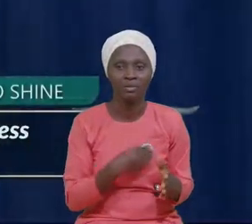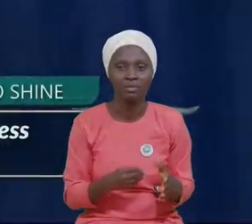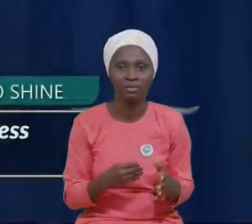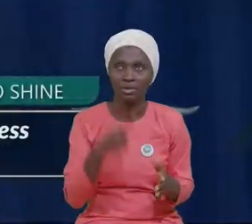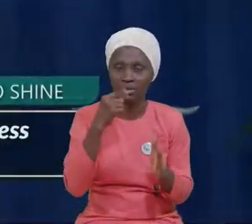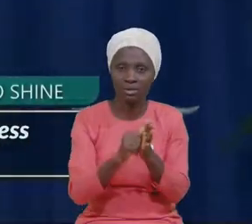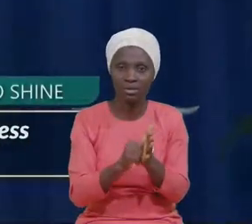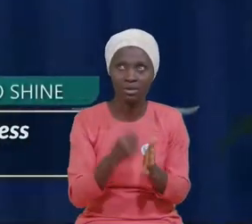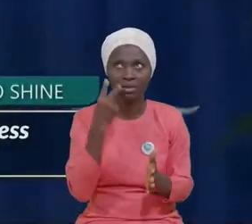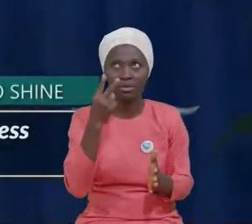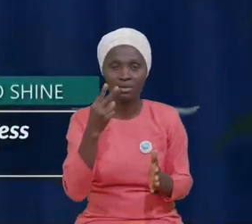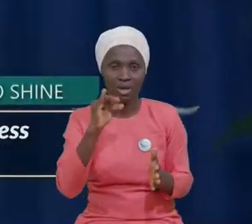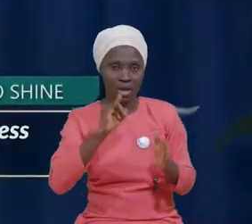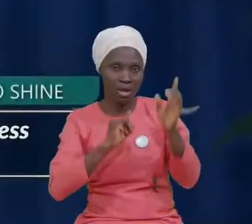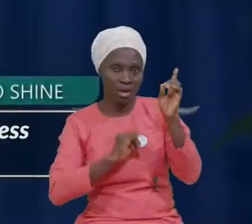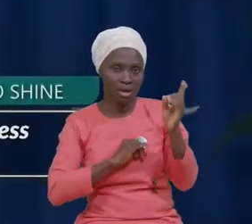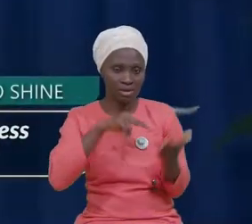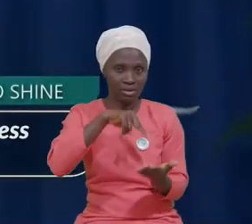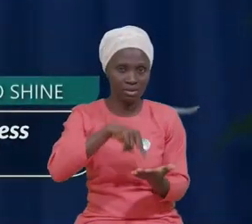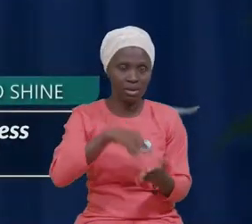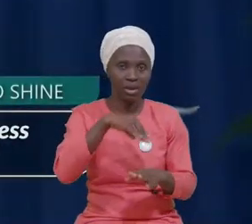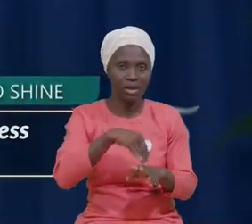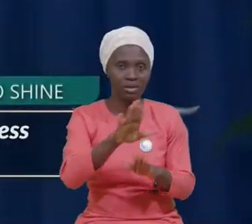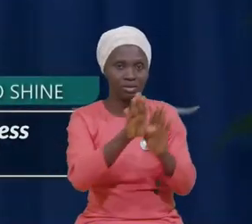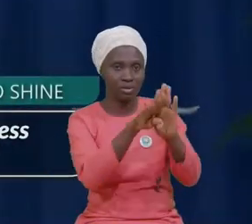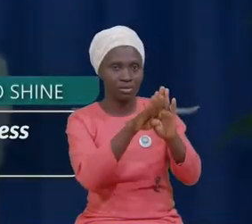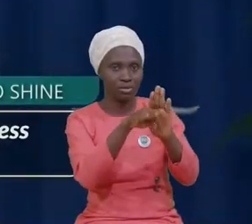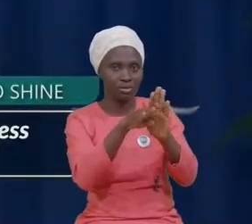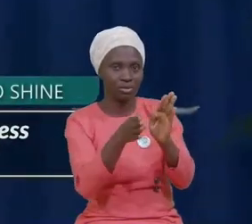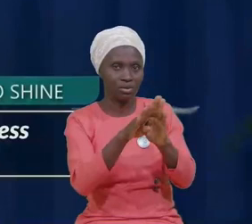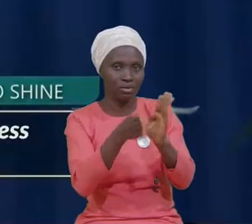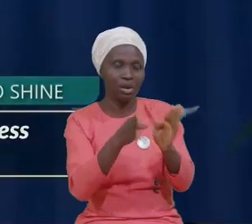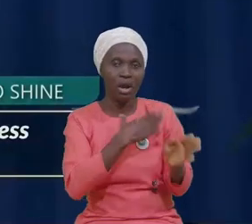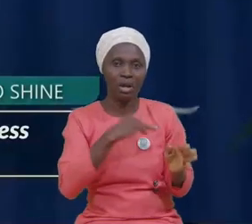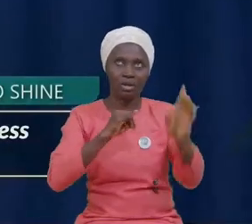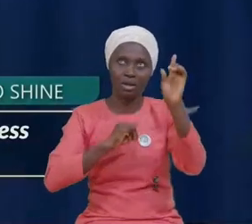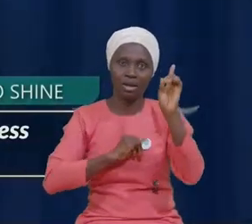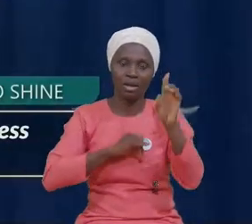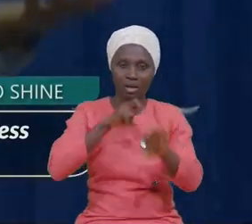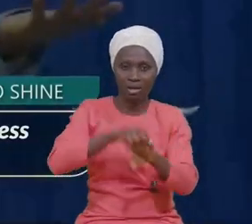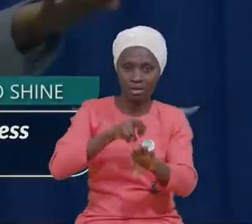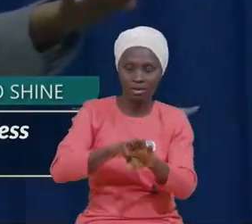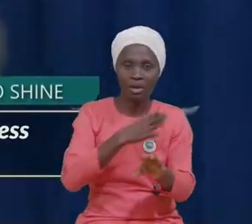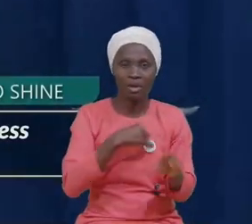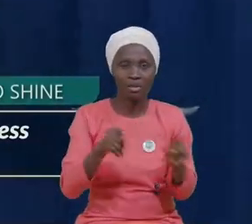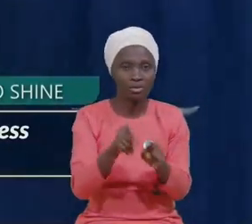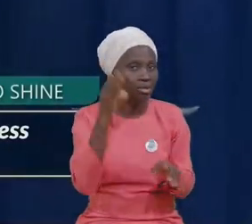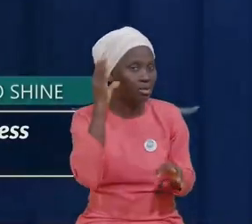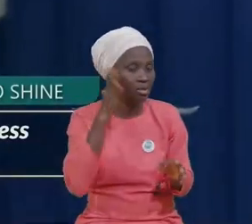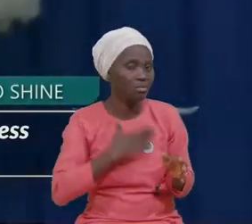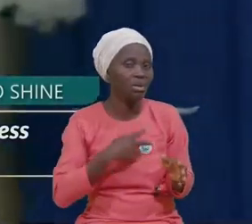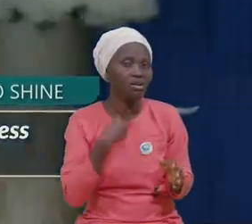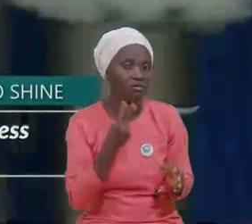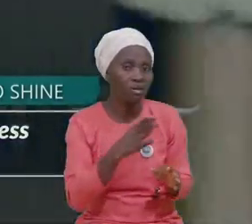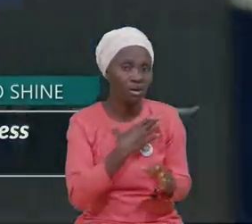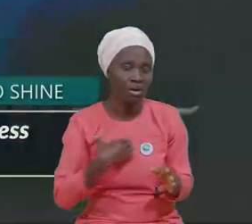tiens à ta porte et je frappe. Et si tu entends ma voix